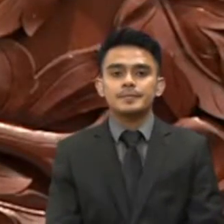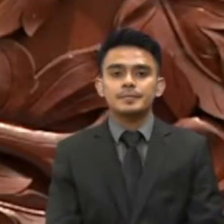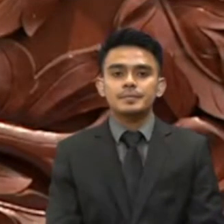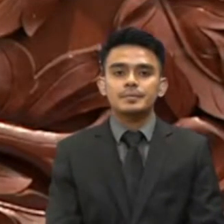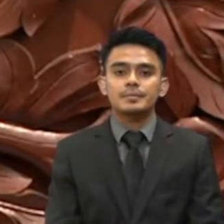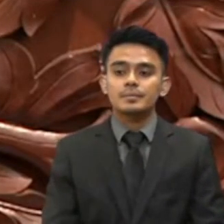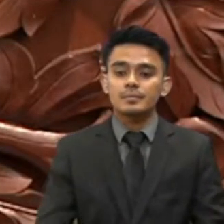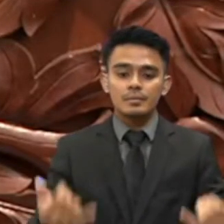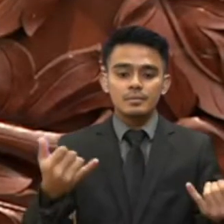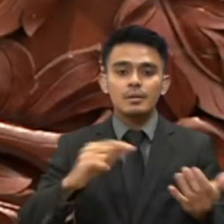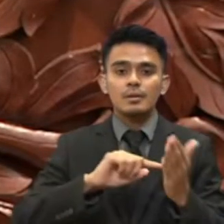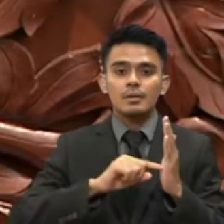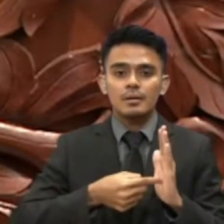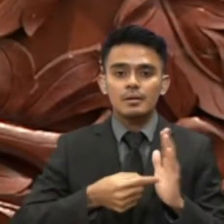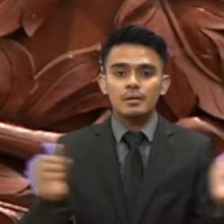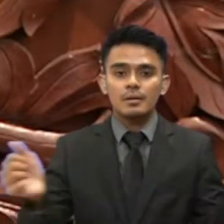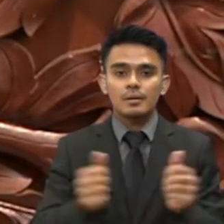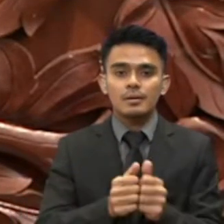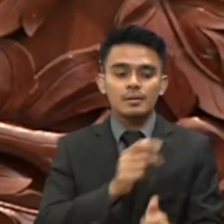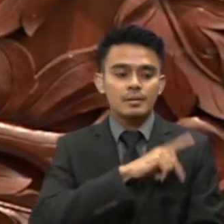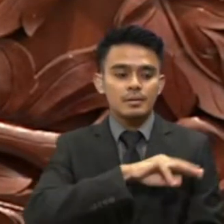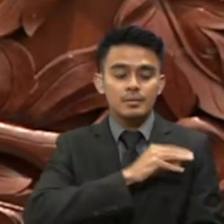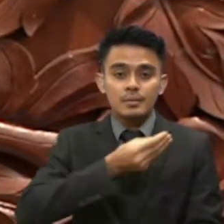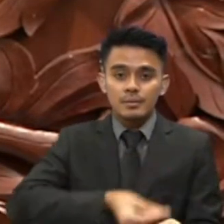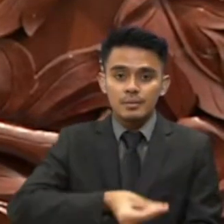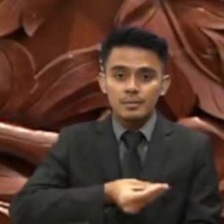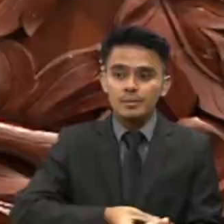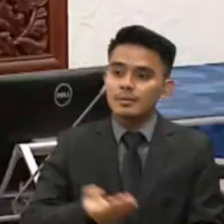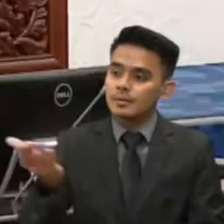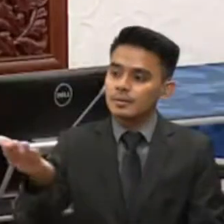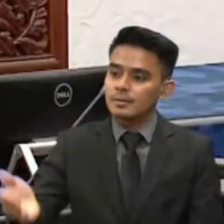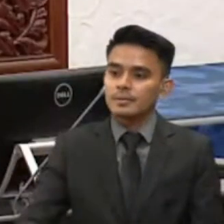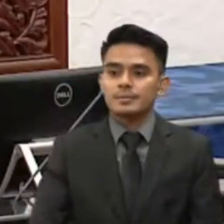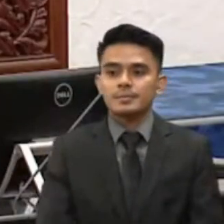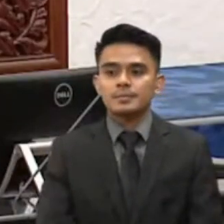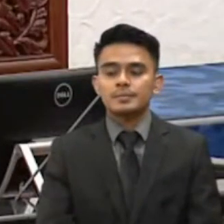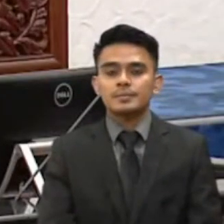kita muliakan dengan kementerian keuangan silakan